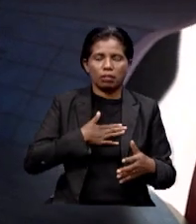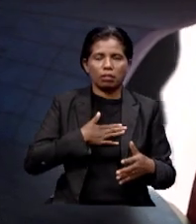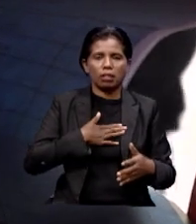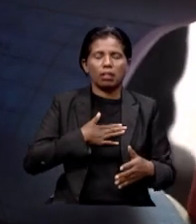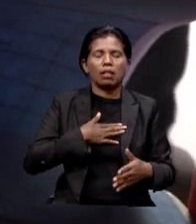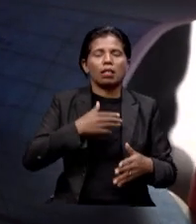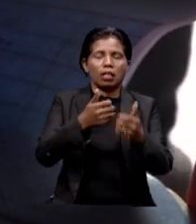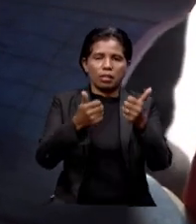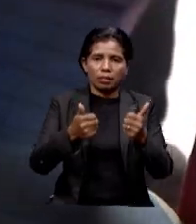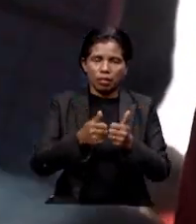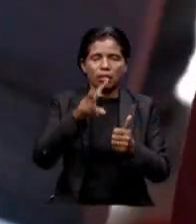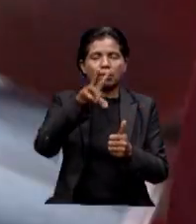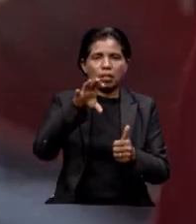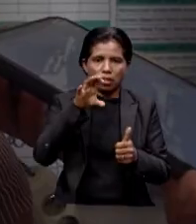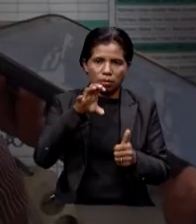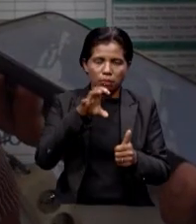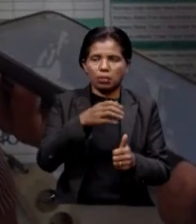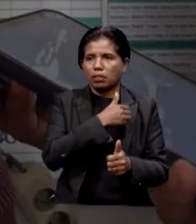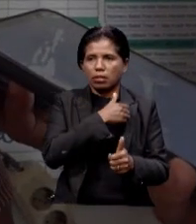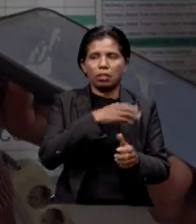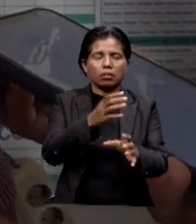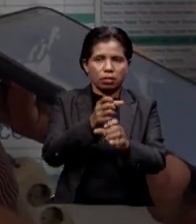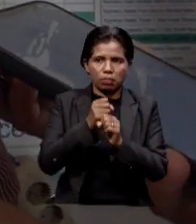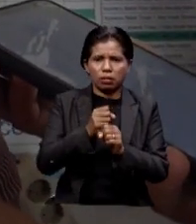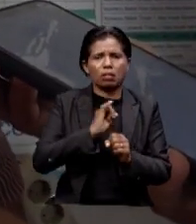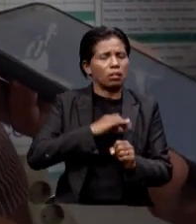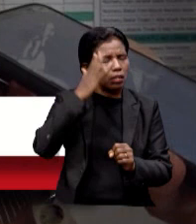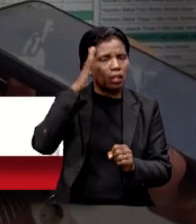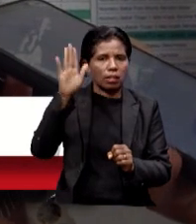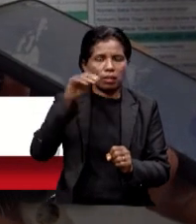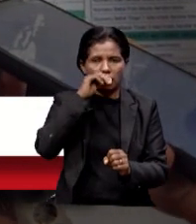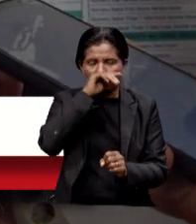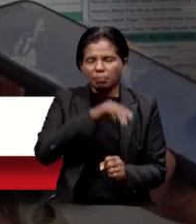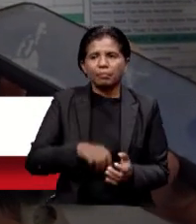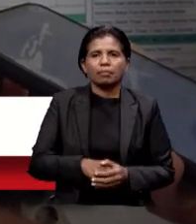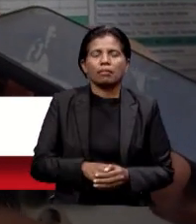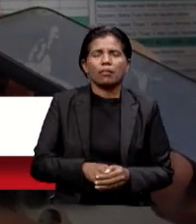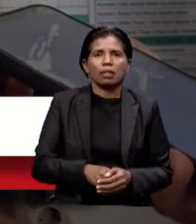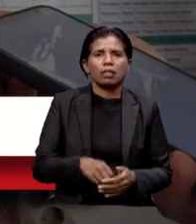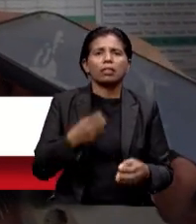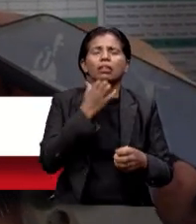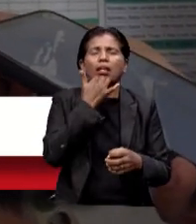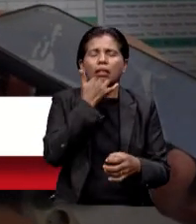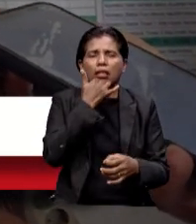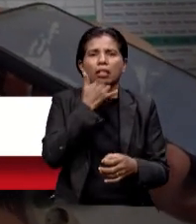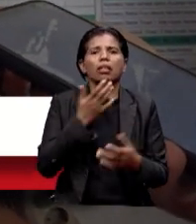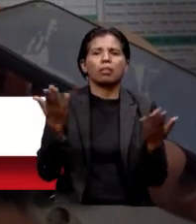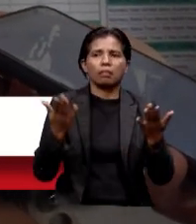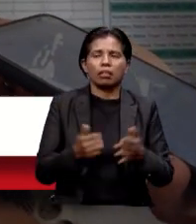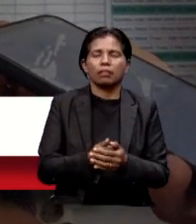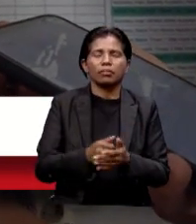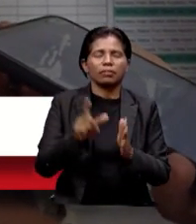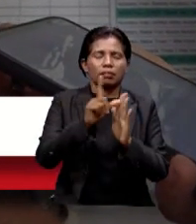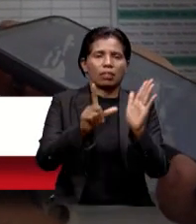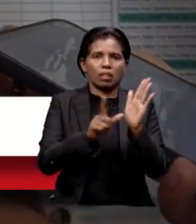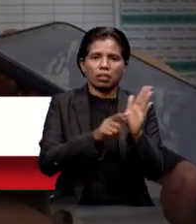280 ne reklamante nebe haula hatene failanso ne iha nebe maka lista reklamante quando balanço ya social